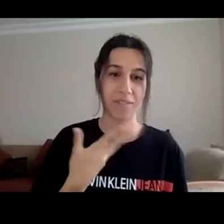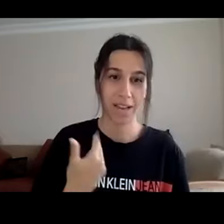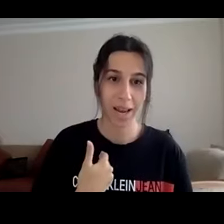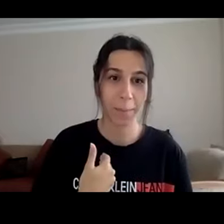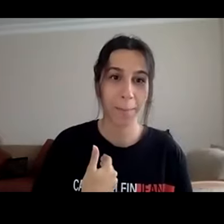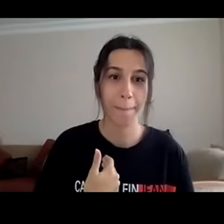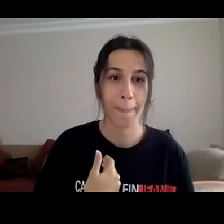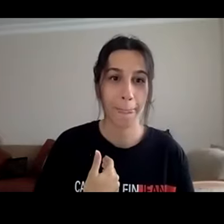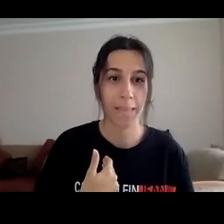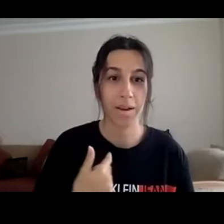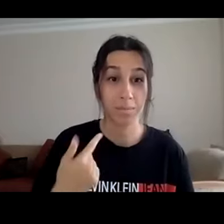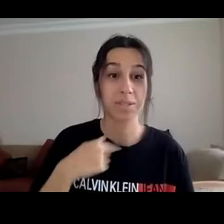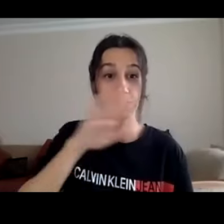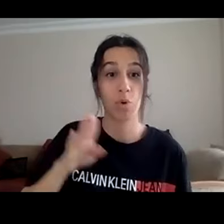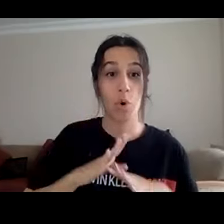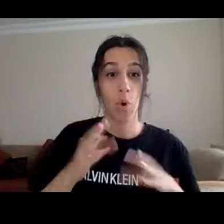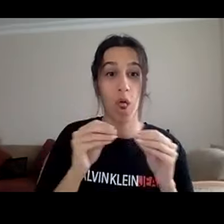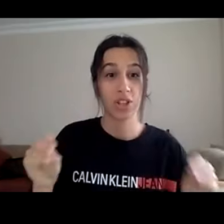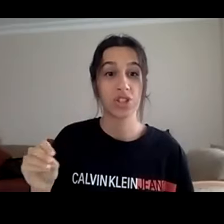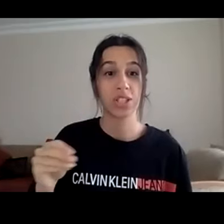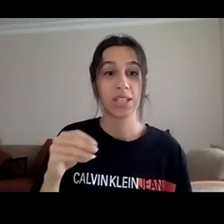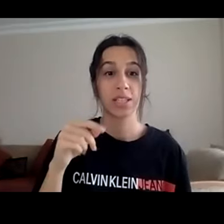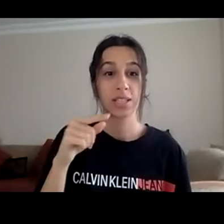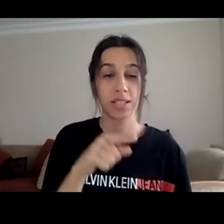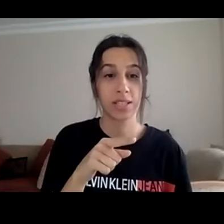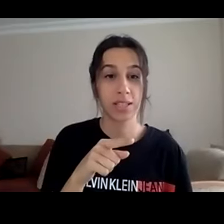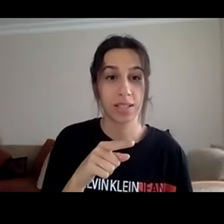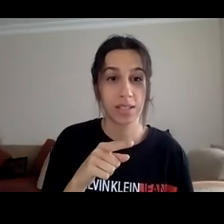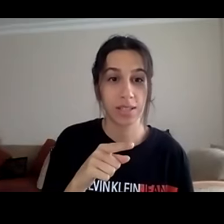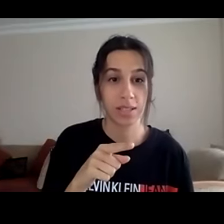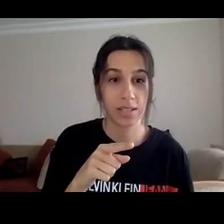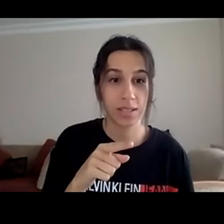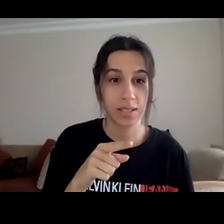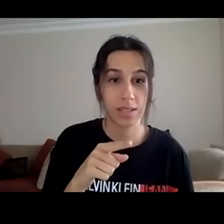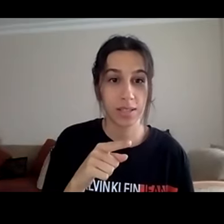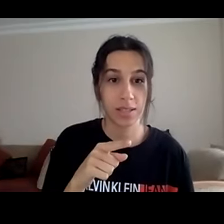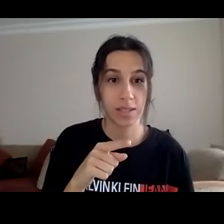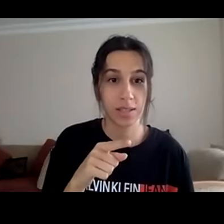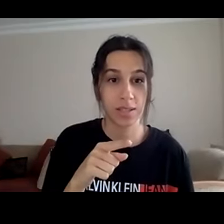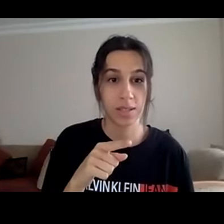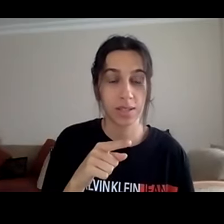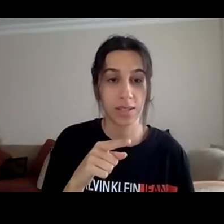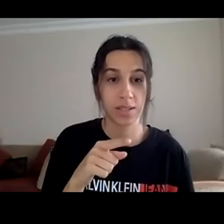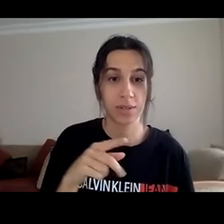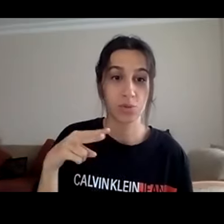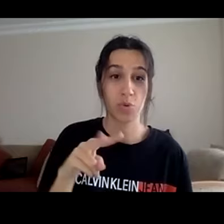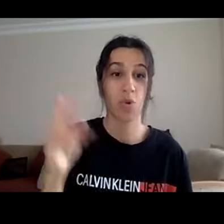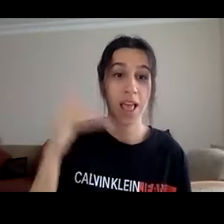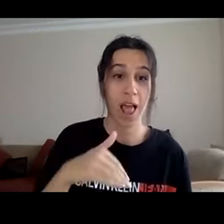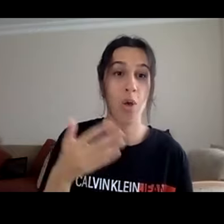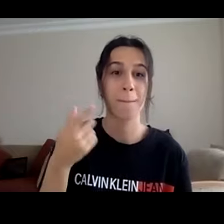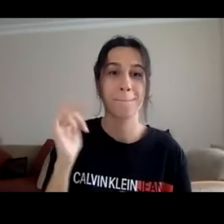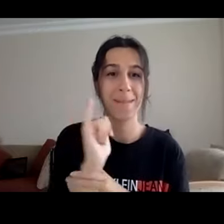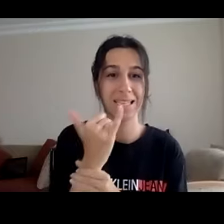Çünkü bizim de öğrencilerimiz böyle interdisipliner bir yolla gidiyorlar